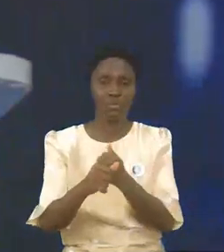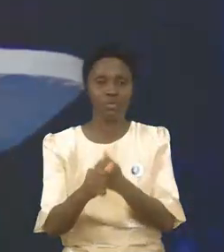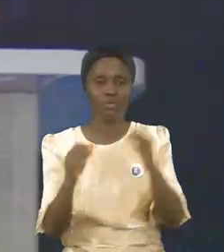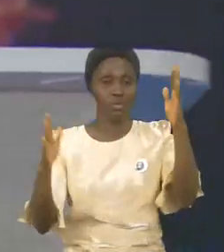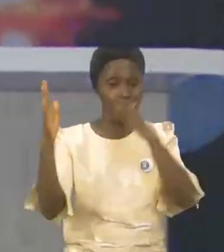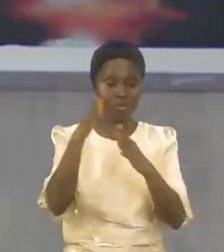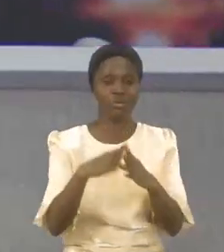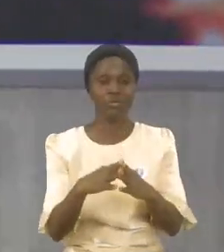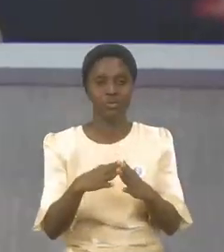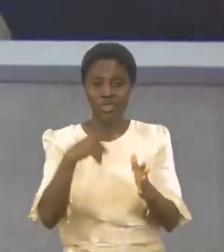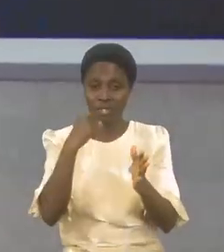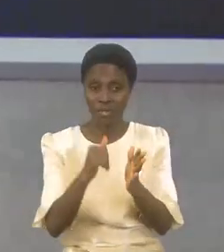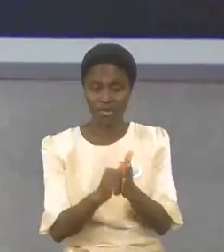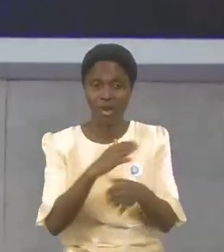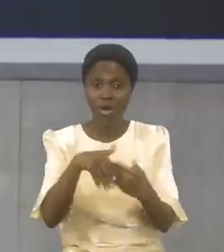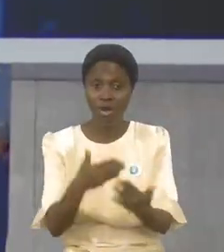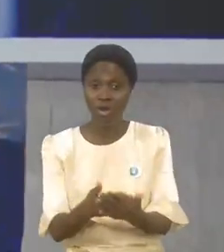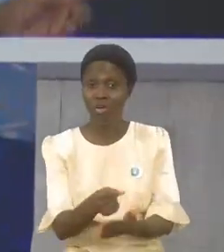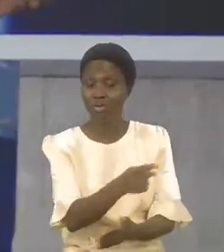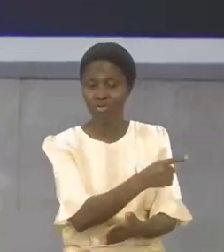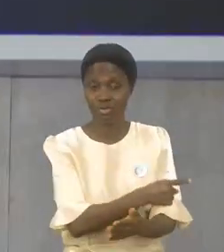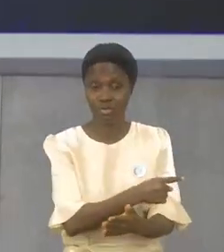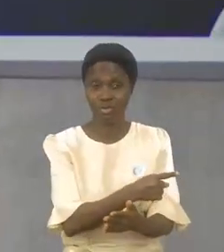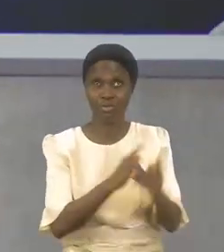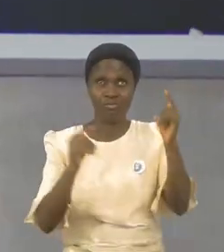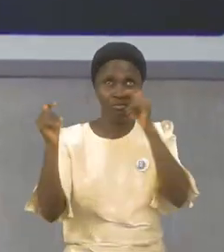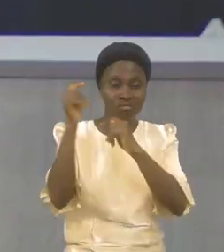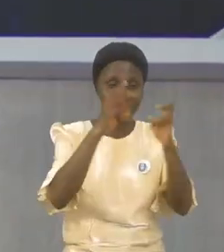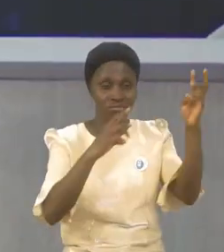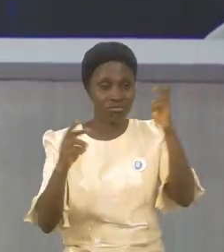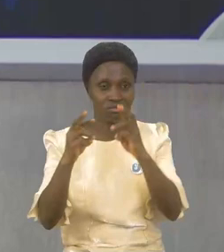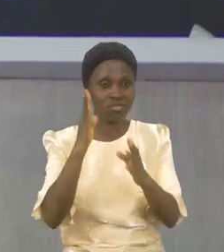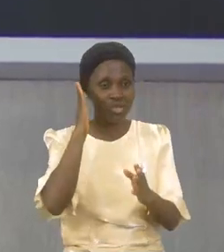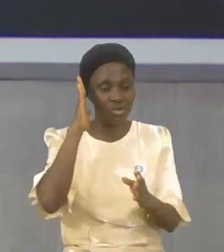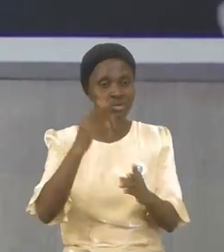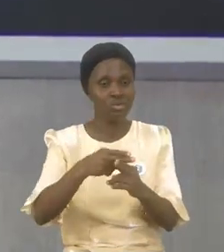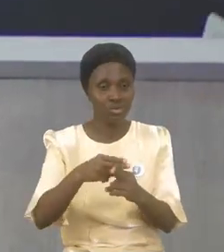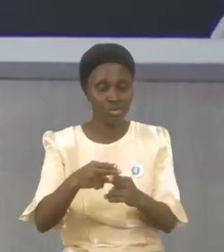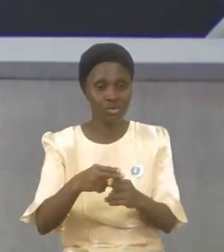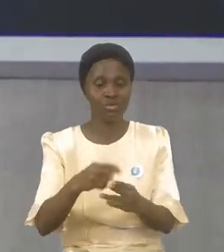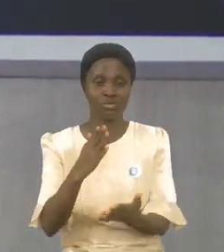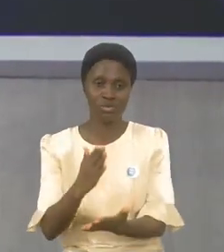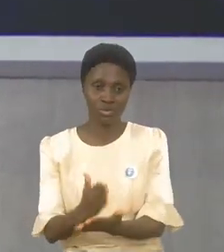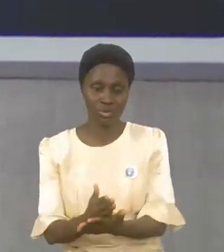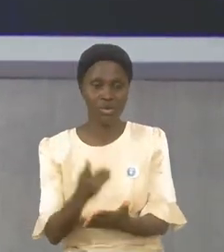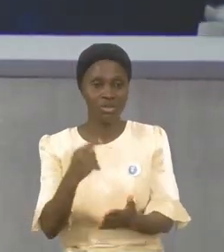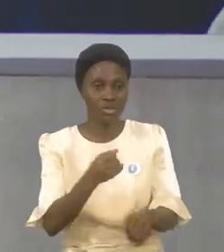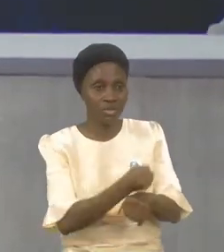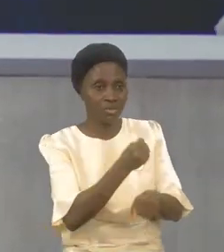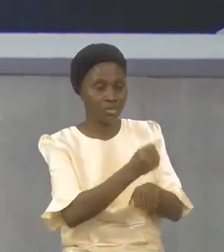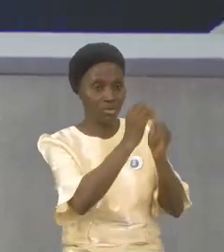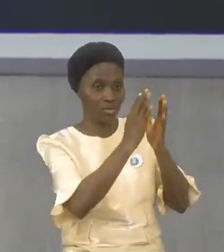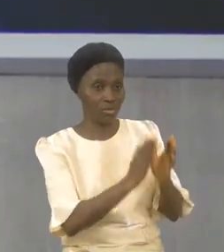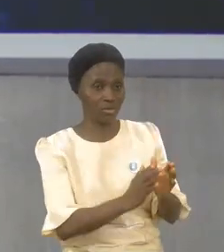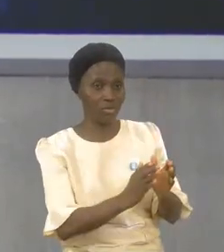tourbillon. Il dit, tous ces conflits bientôt ne